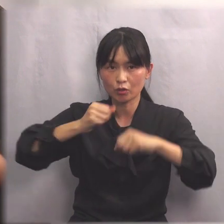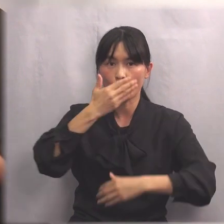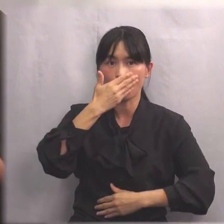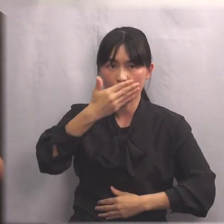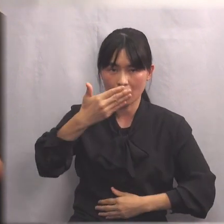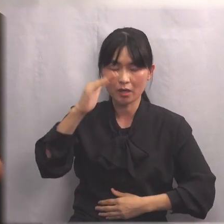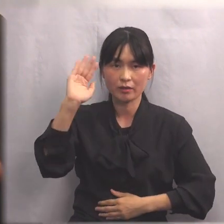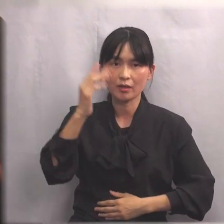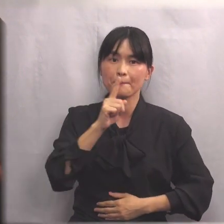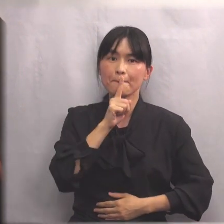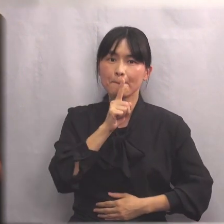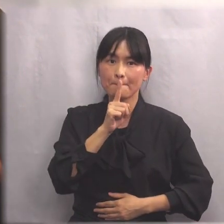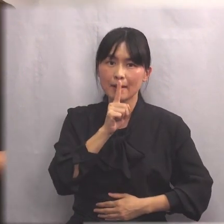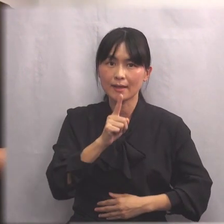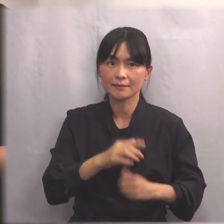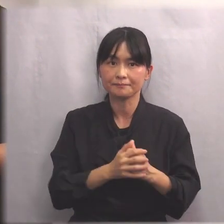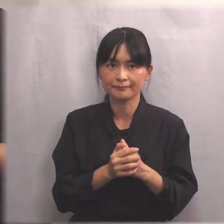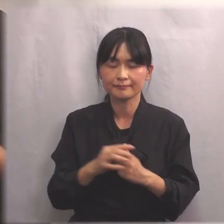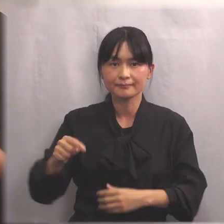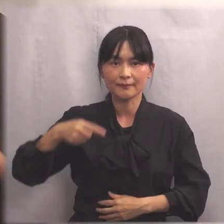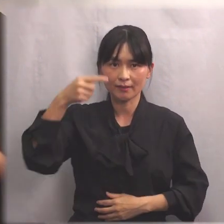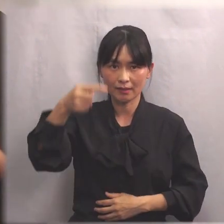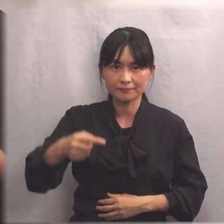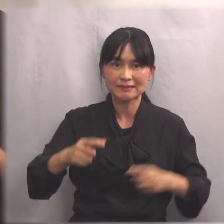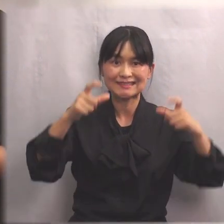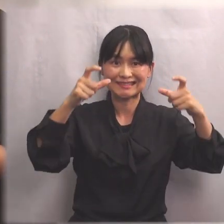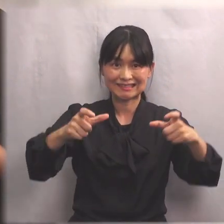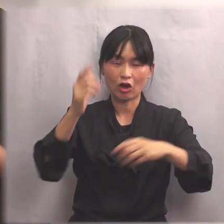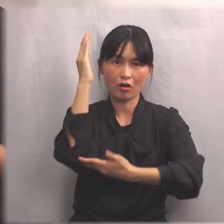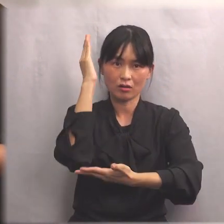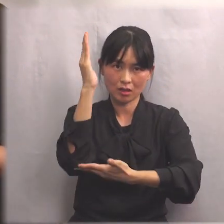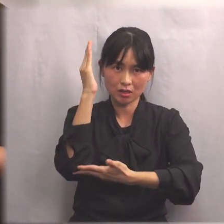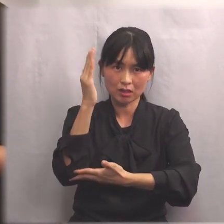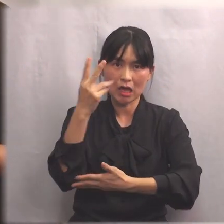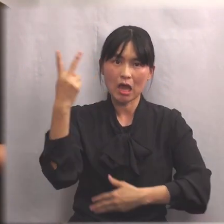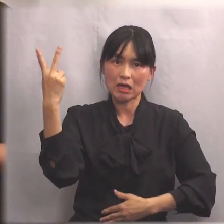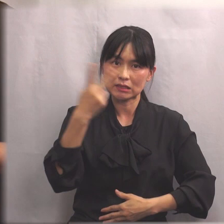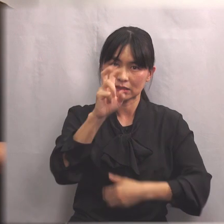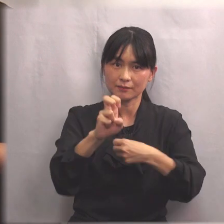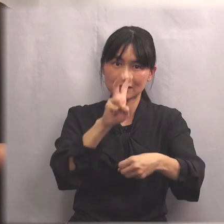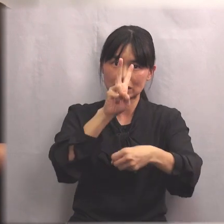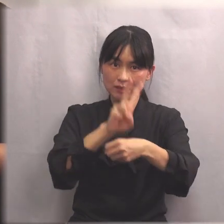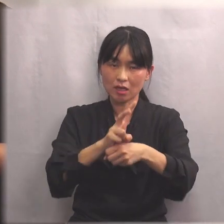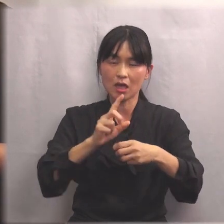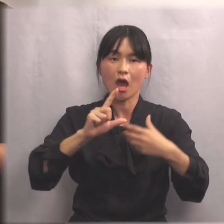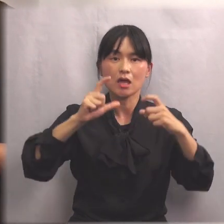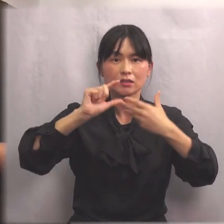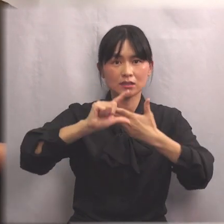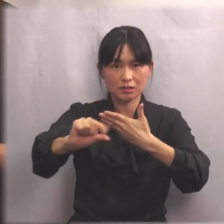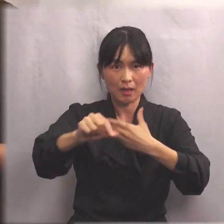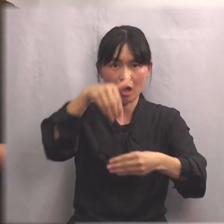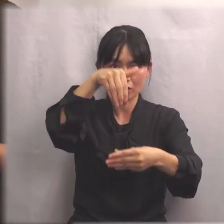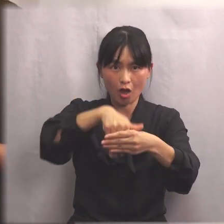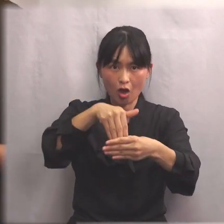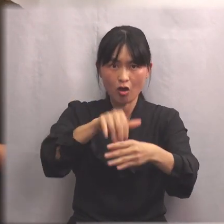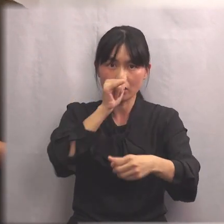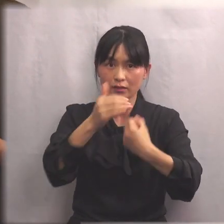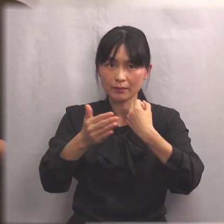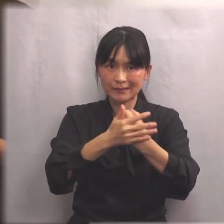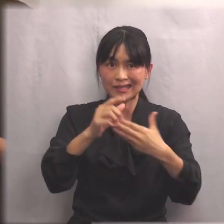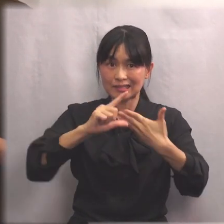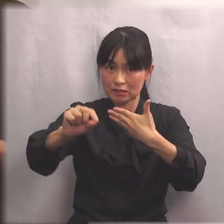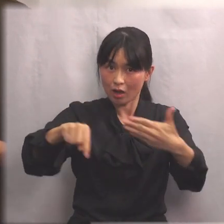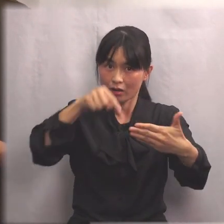하는 의미를 담고 있습니다. 네, 다음으로는 지역입니다. 2022년에 지방선거를 앞두고